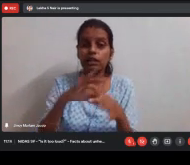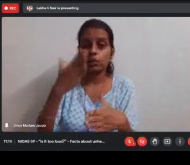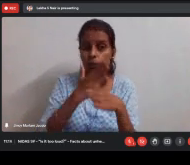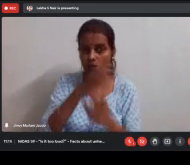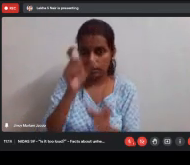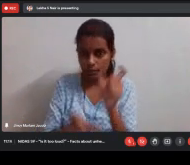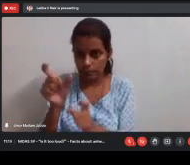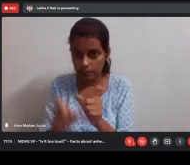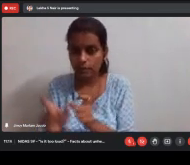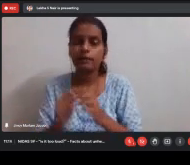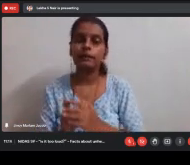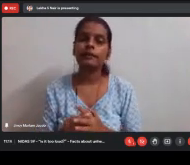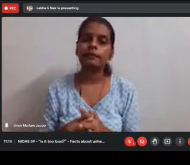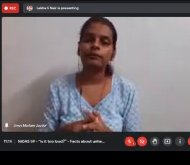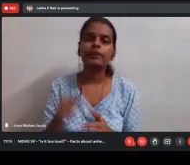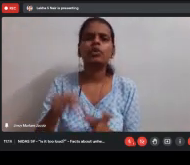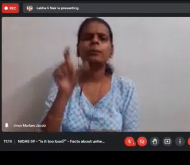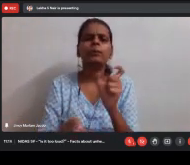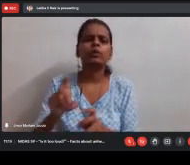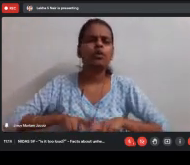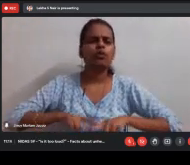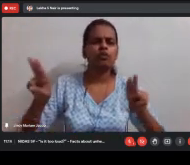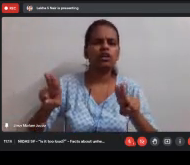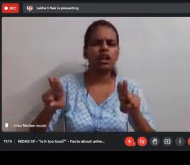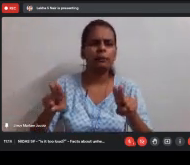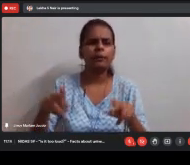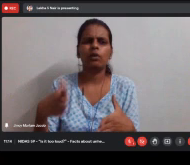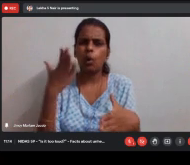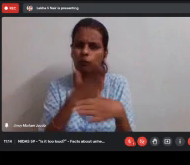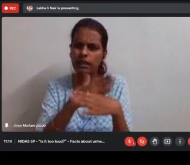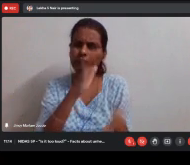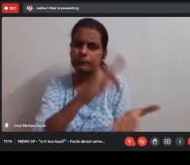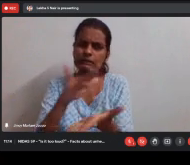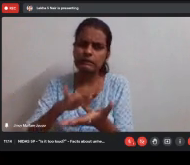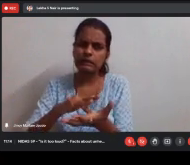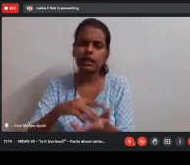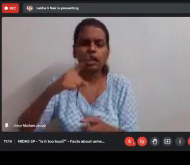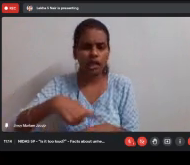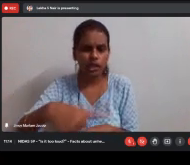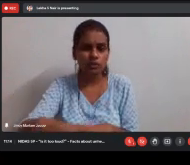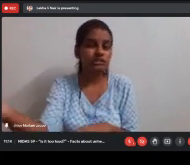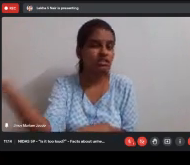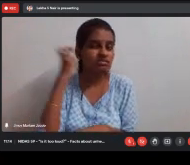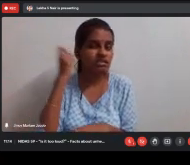ഇത് എന്താ പറയണ്ടേ, റെഗുലർലി പ്രാക്ടീസ് ചെയ്യുന്നവർ, ഗൺഷോട്ടൊക്കെ പ്രാക്ടീസ് ചെയ്യുന്ന വ്യക്തികൾ,